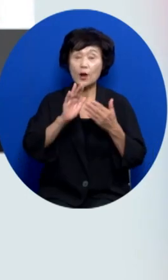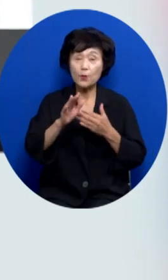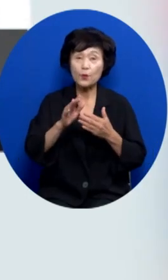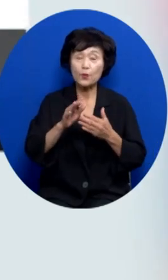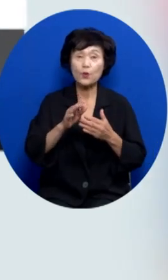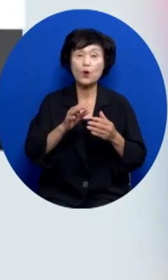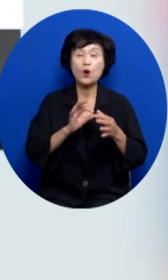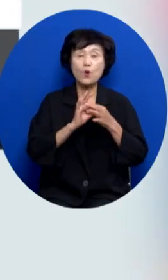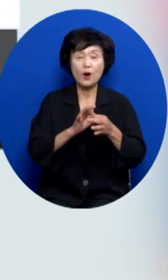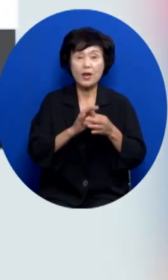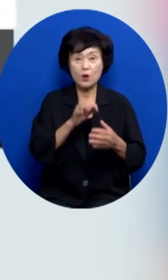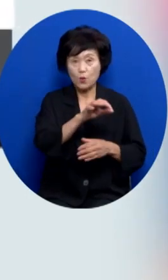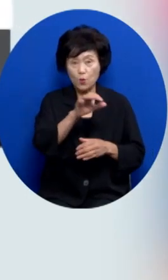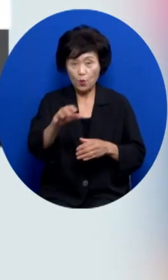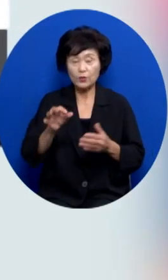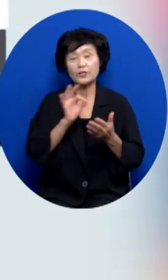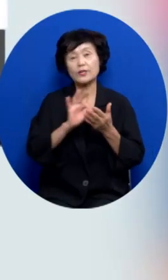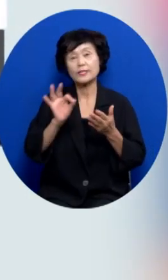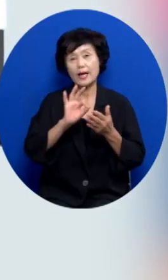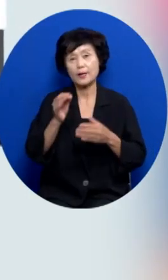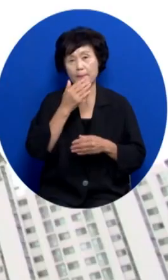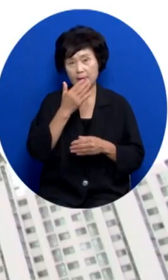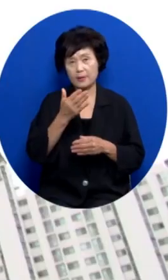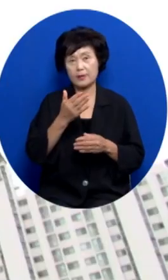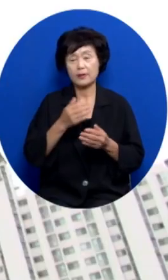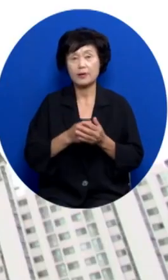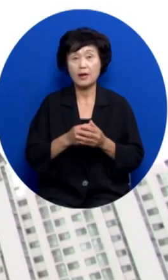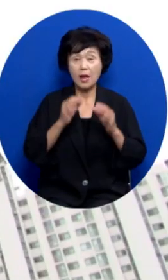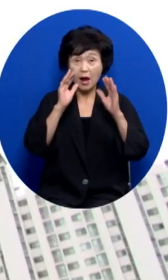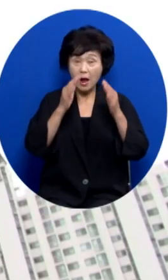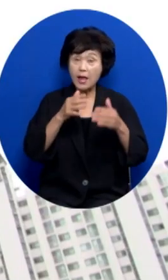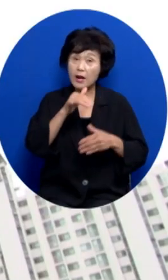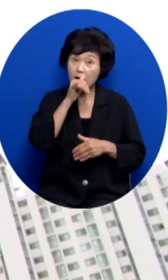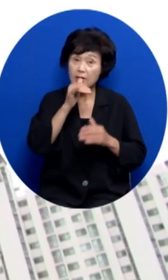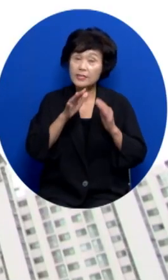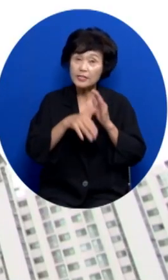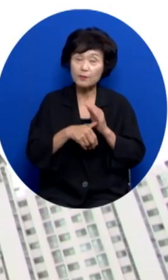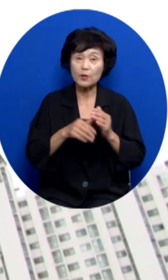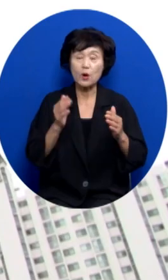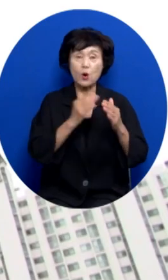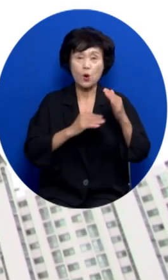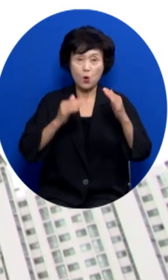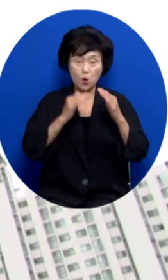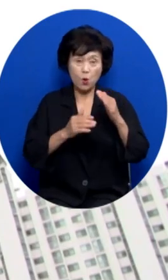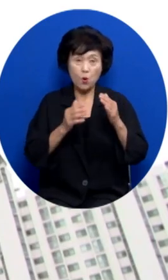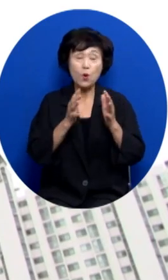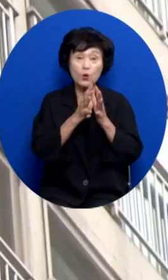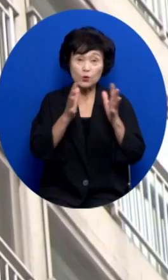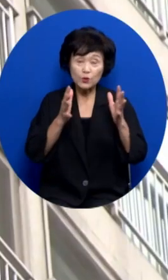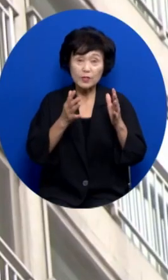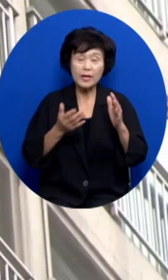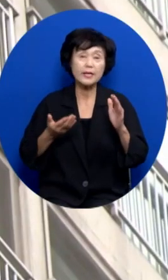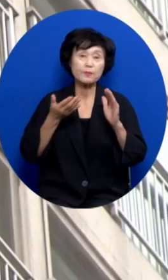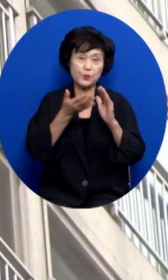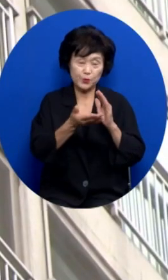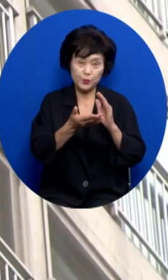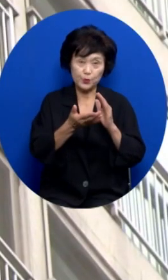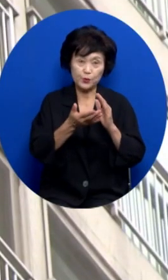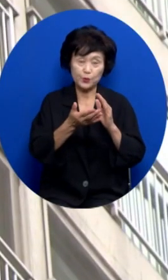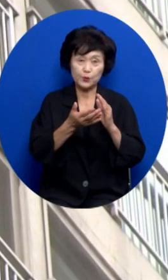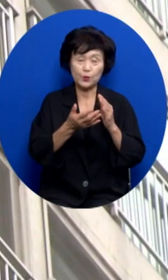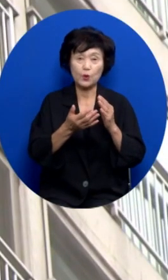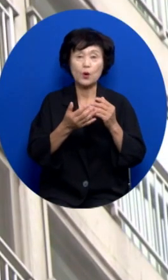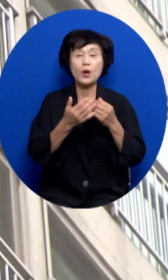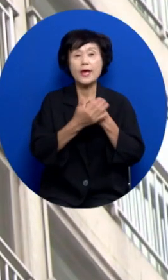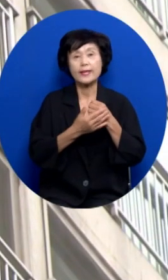관련 업종에서 사용 가능합니다. 아이가 있으면 공공주택 입주 요건도 확대됩니다. 자녀